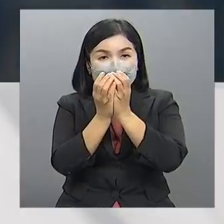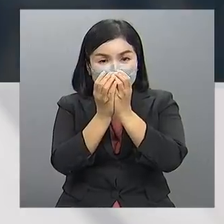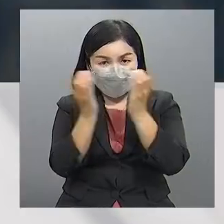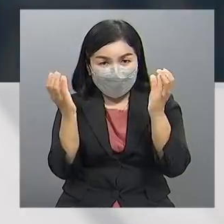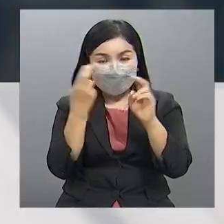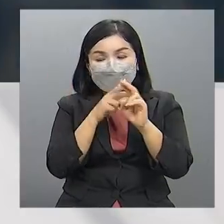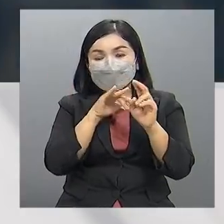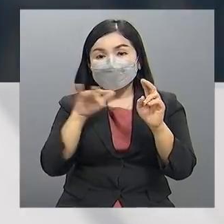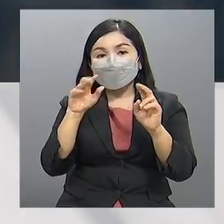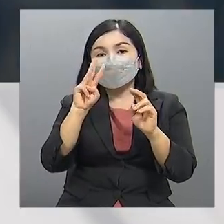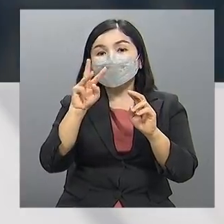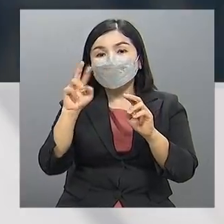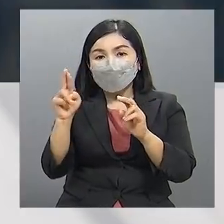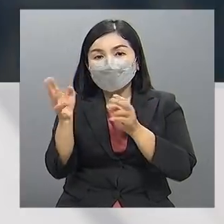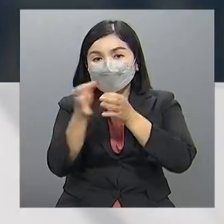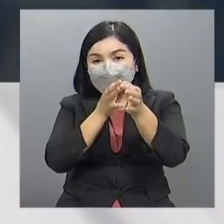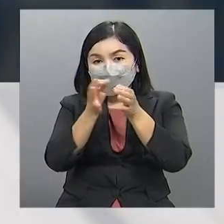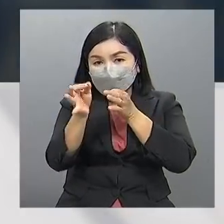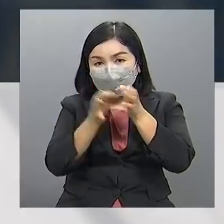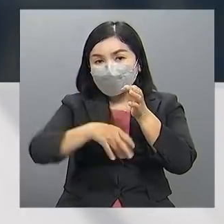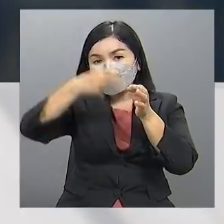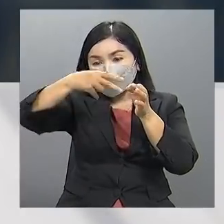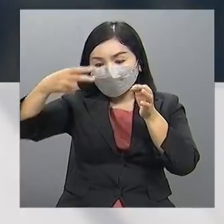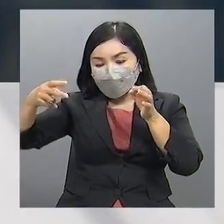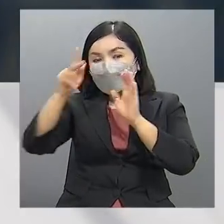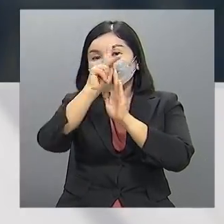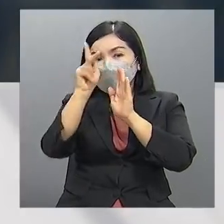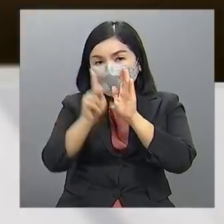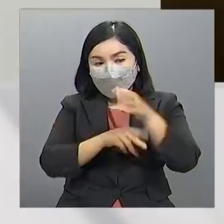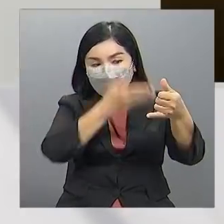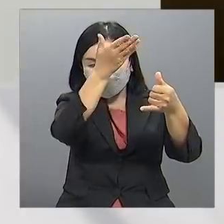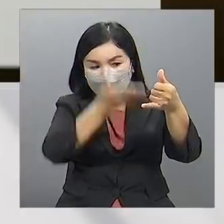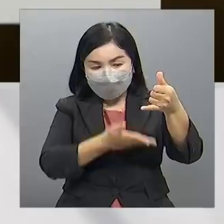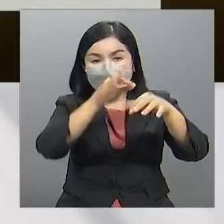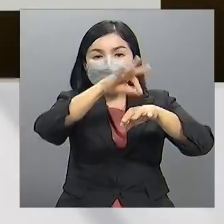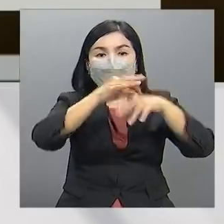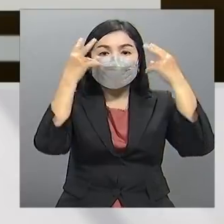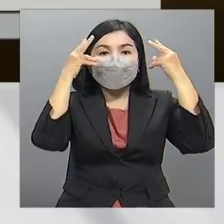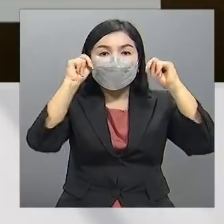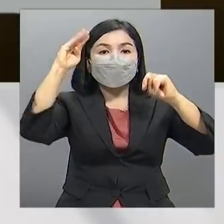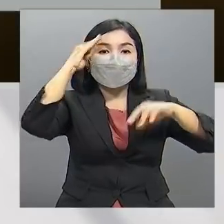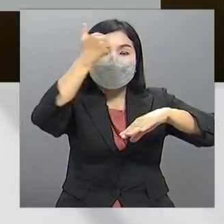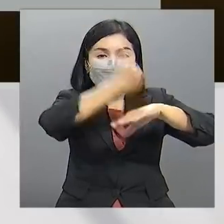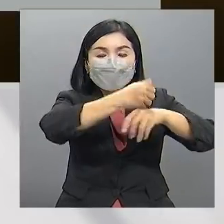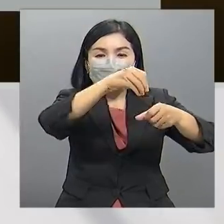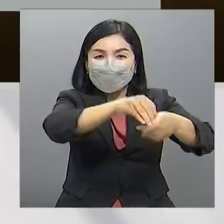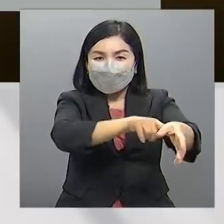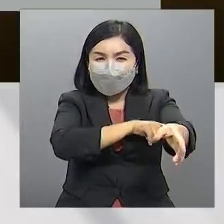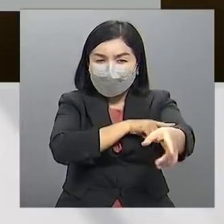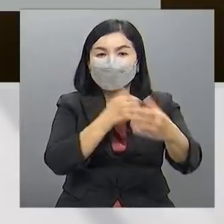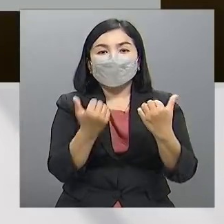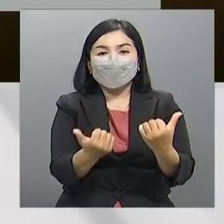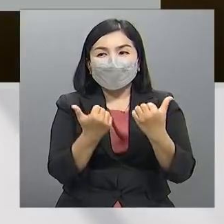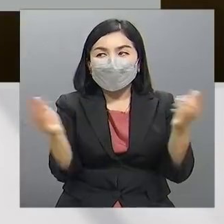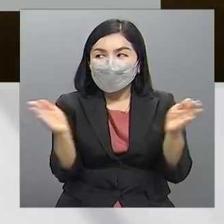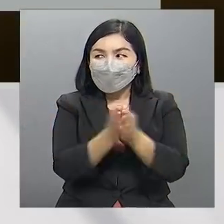ฎหมายที่ต้องตีความคือคุณสมบัติและวาระการดำรงตำแหน่งซึ่งอยู่ในตำแหน่งจนถึงวันนี้รวม7ปี